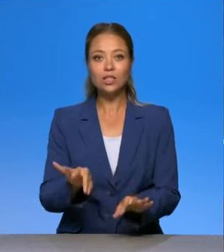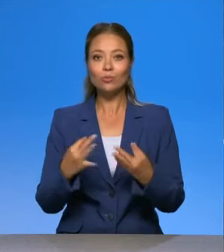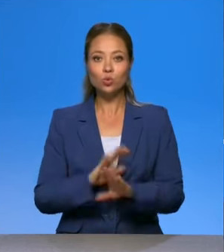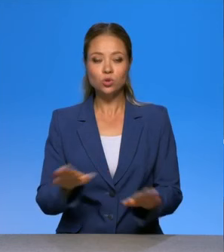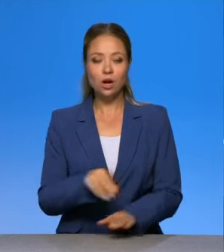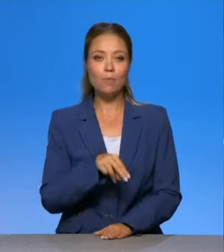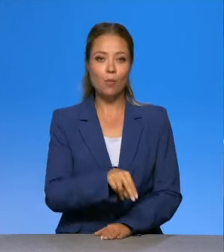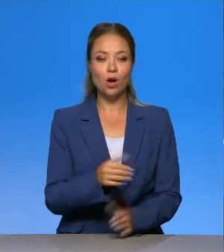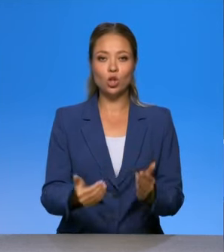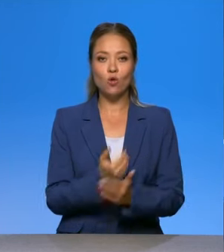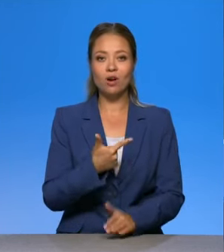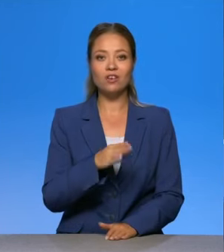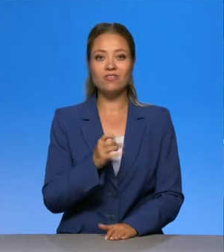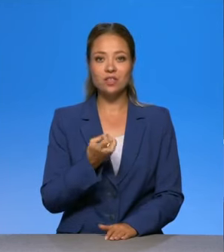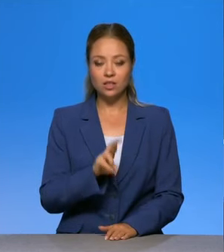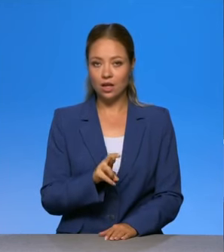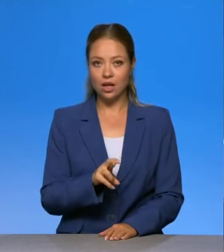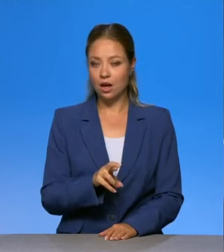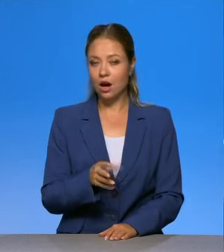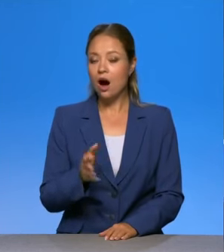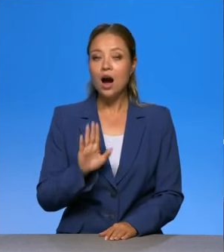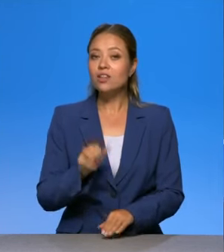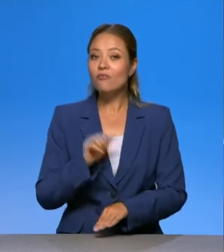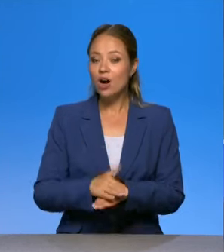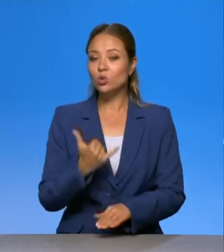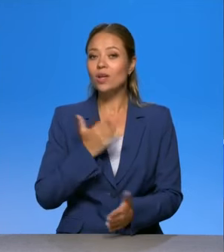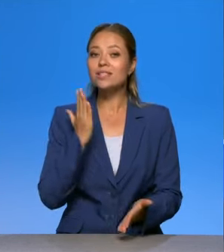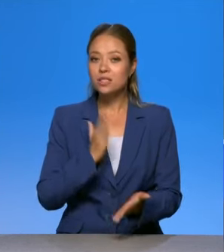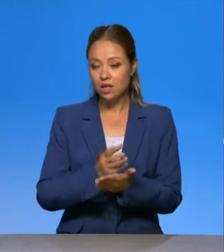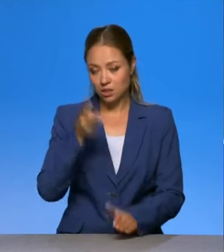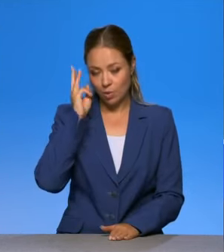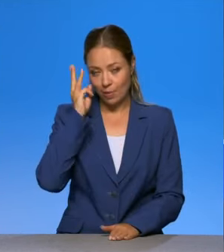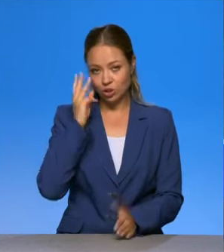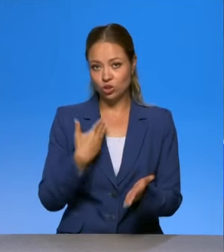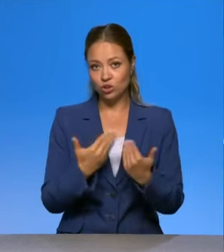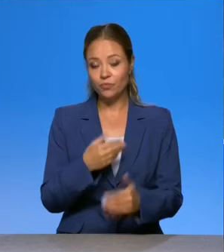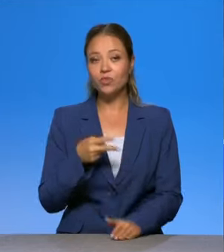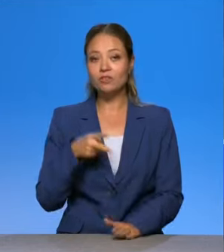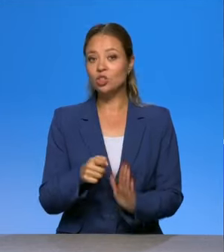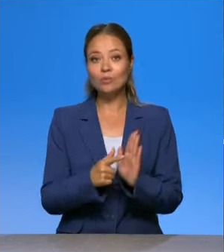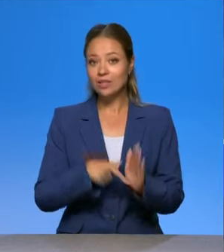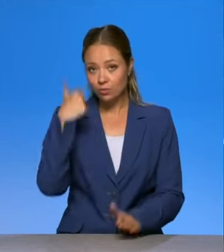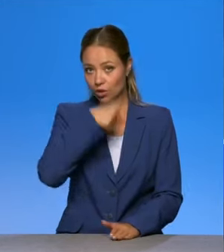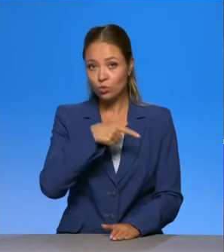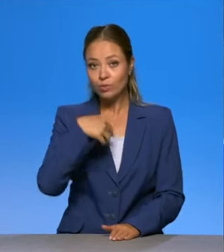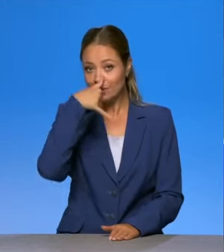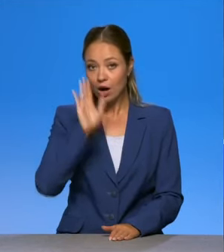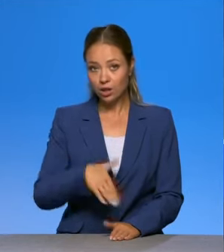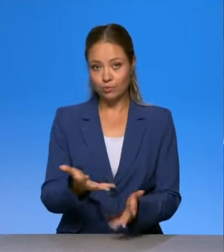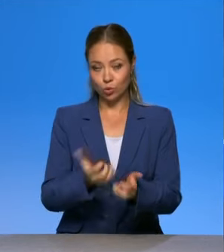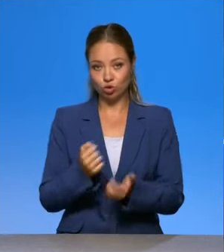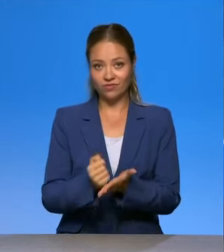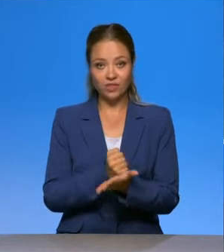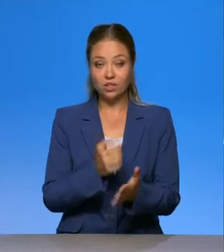показывать визу. Несмотря на то, что у нас есть дипломатические отношения, в 2017 году мы визу получить не могли, я бегал везде, никакой